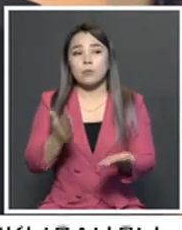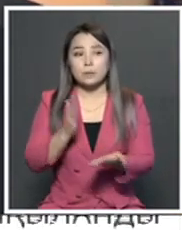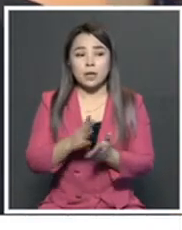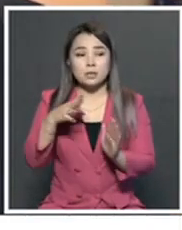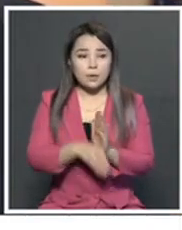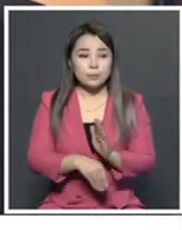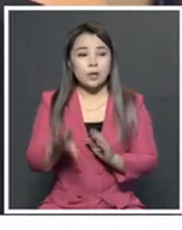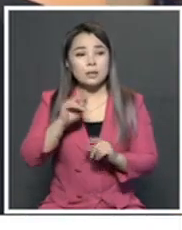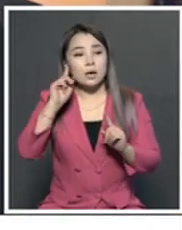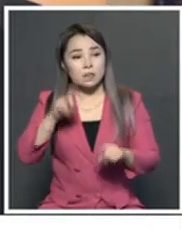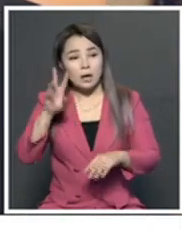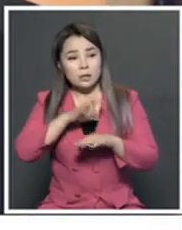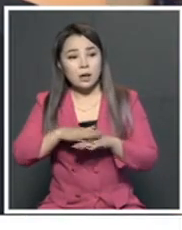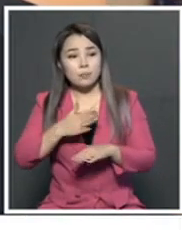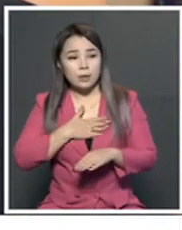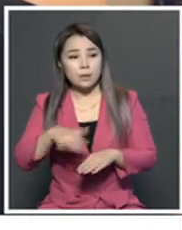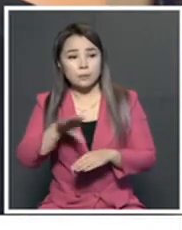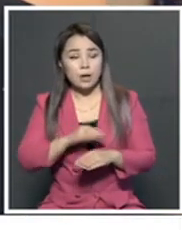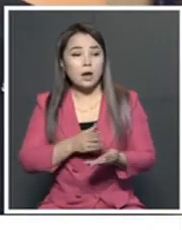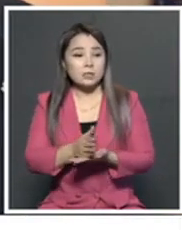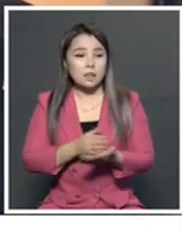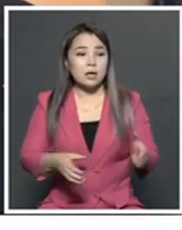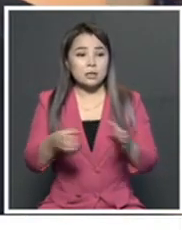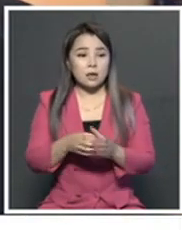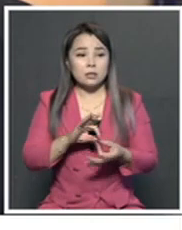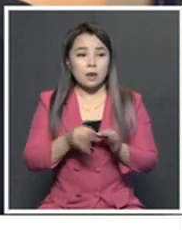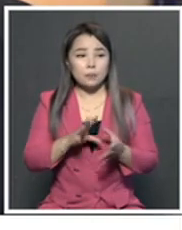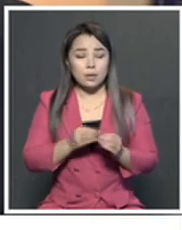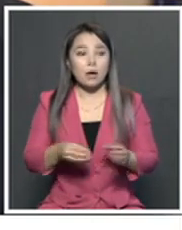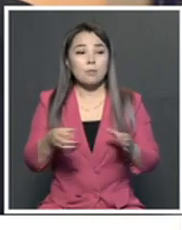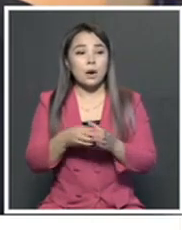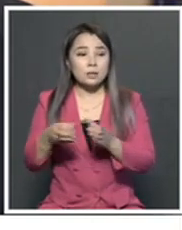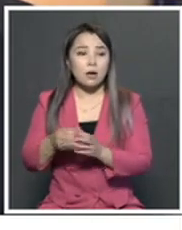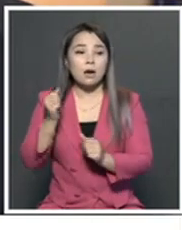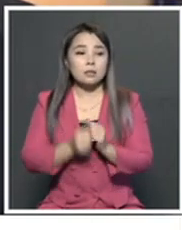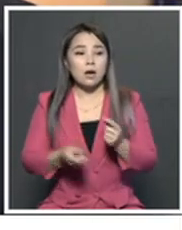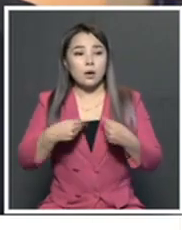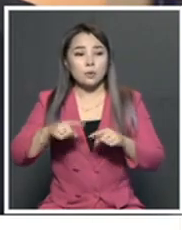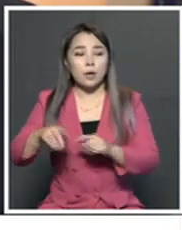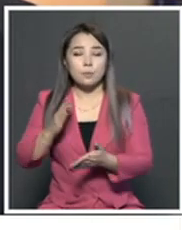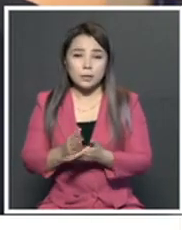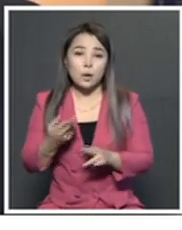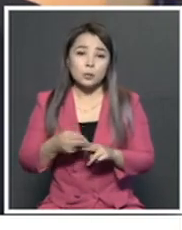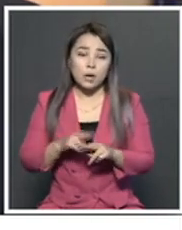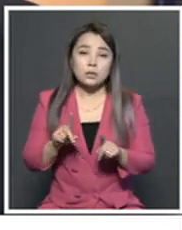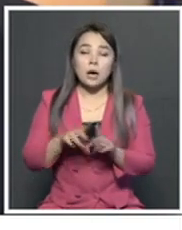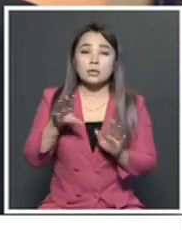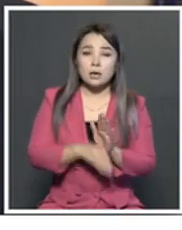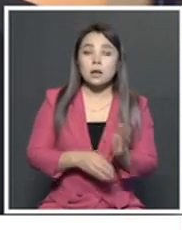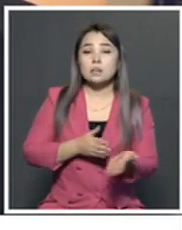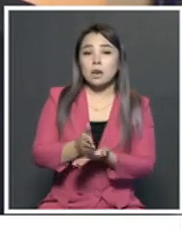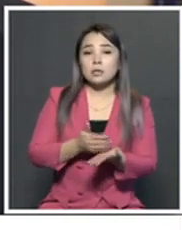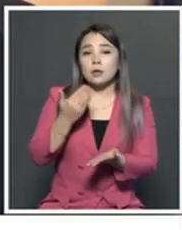Білесіздер, біздің елімізде плюрализм, саяси плюрализм, яғни партиялардың әр алуандылығы. Сонымен қатар